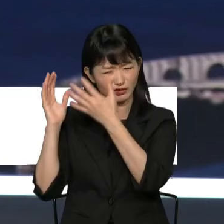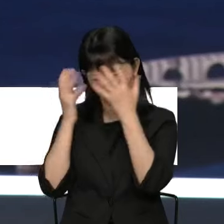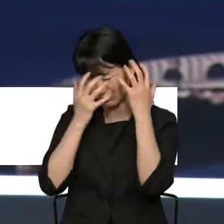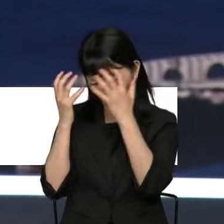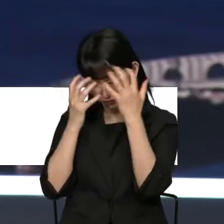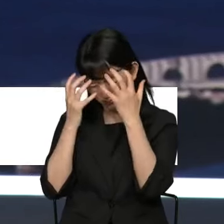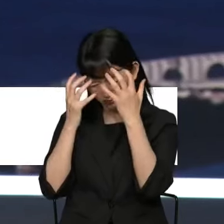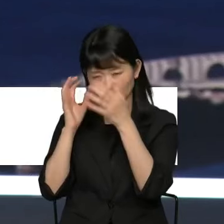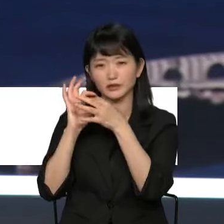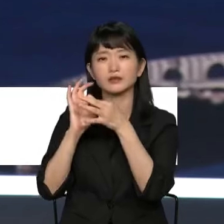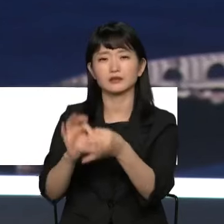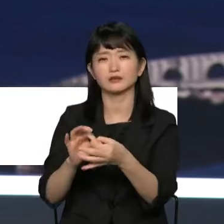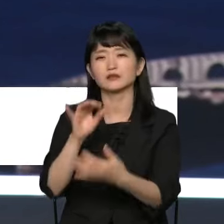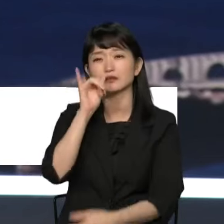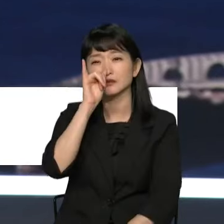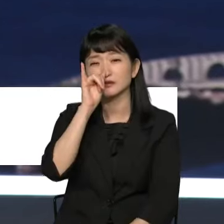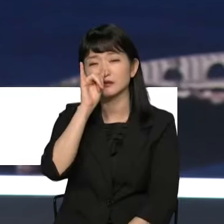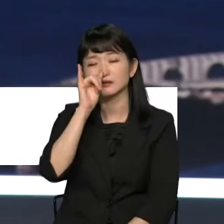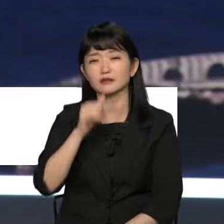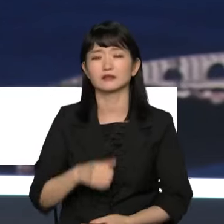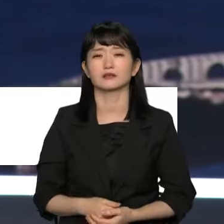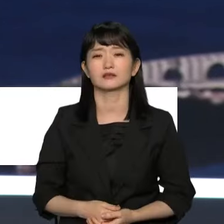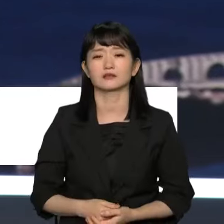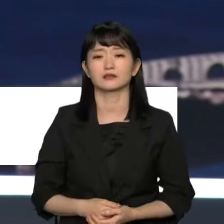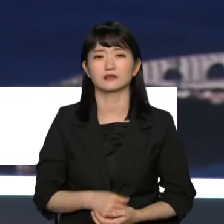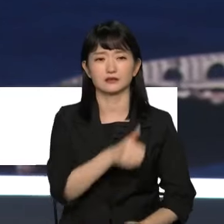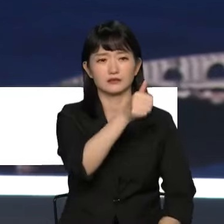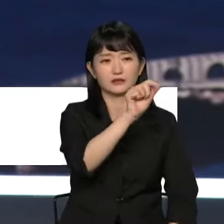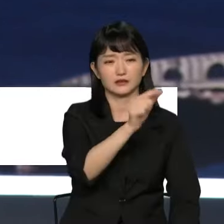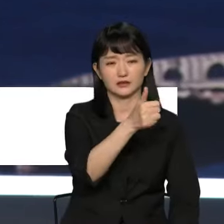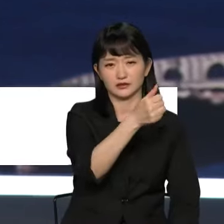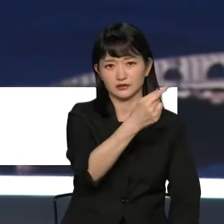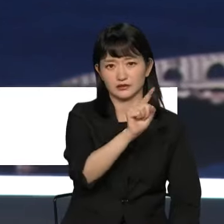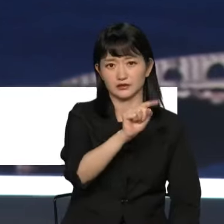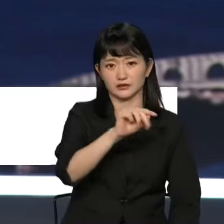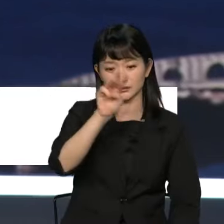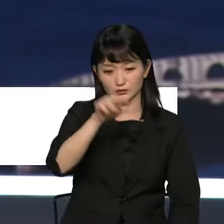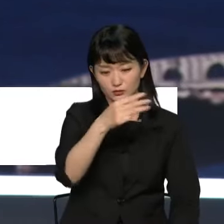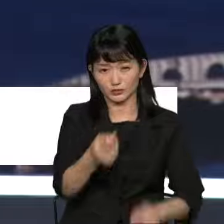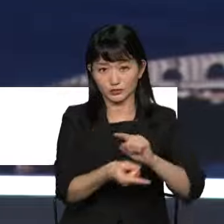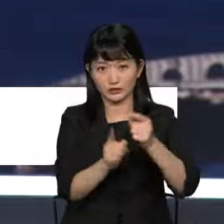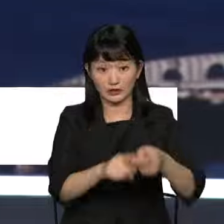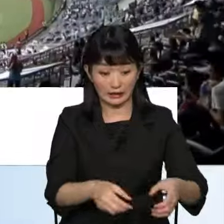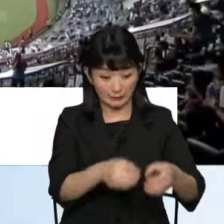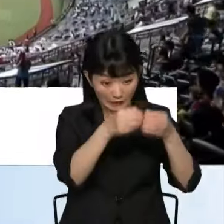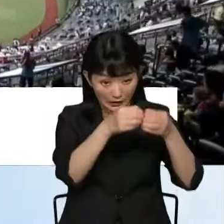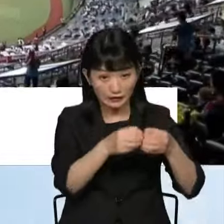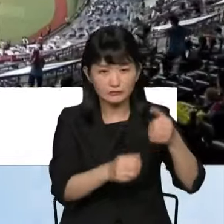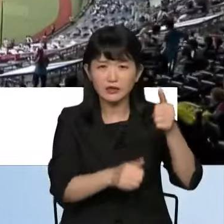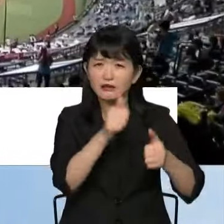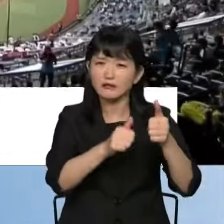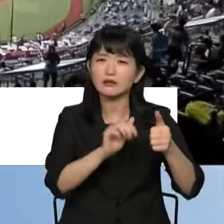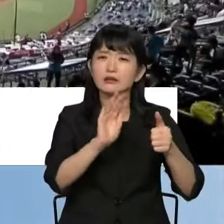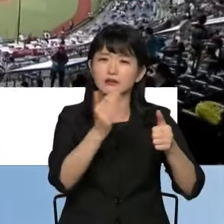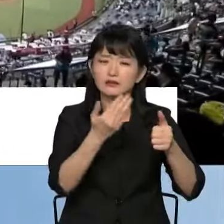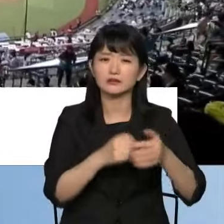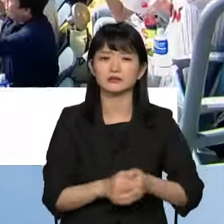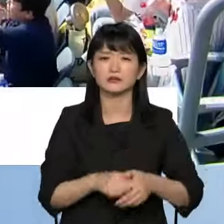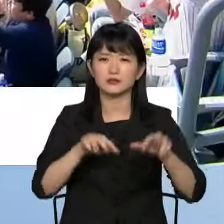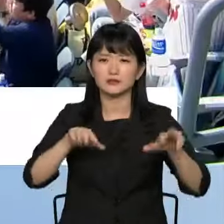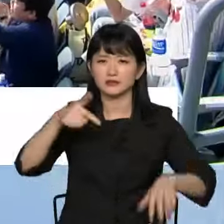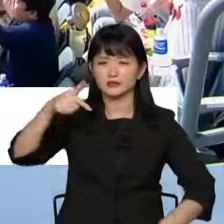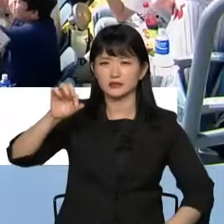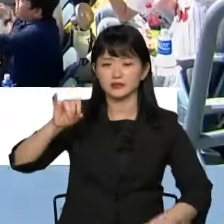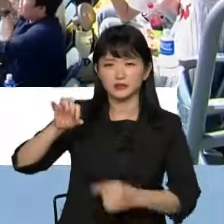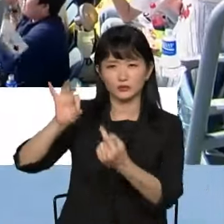좀 연속적으로 이뤄지기 때문에 좀 힘들고 또 하나하고 롯데 같은 경우도 이 서로 맞물리는 그 경기를 해야 되기 때문에 지금 뭐 기아가